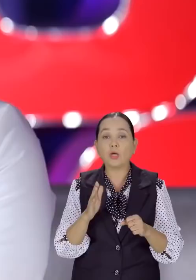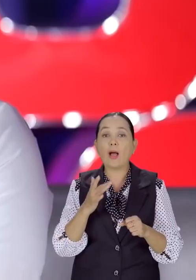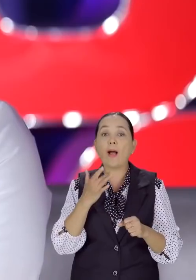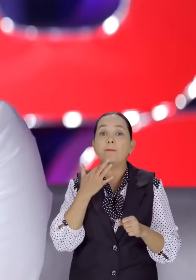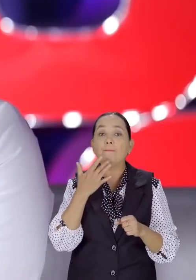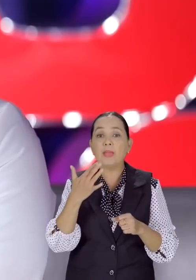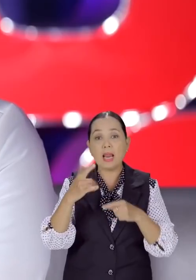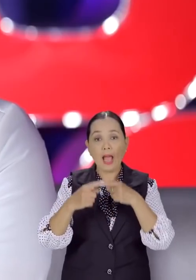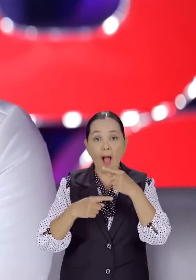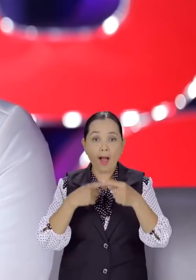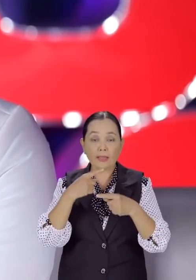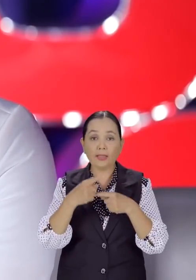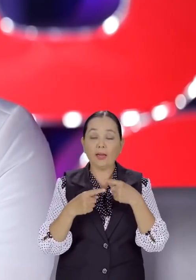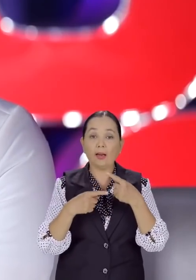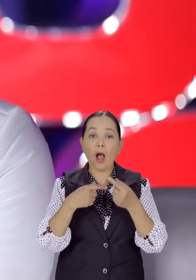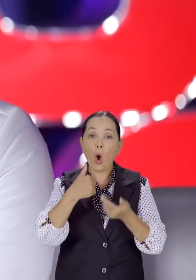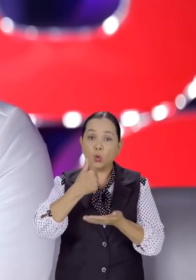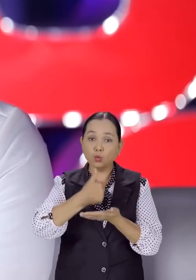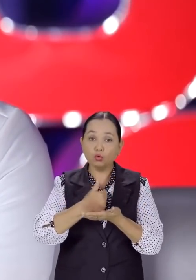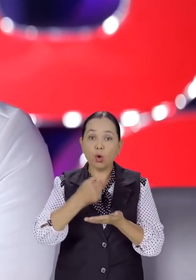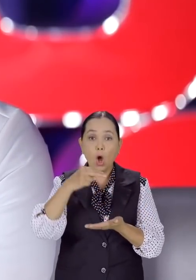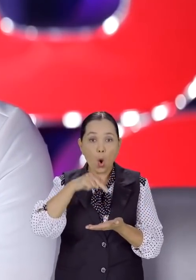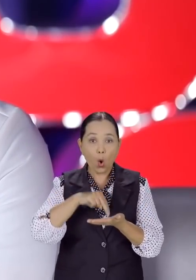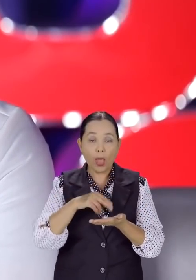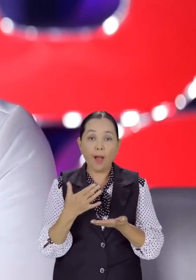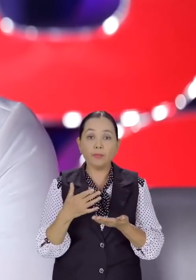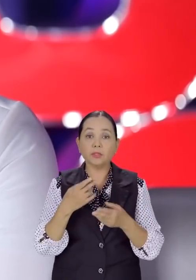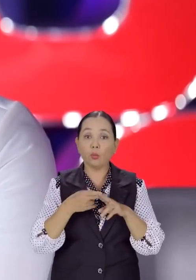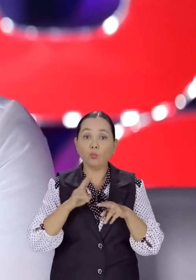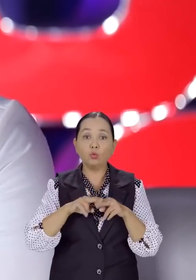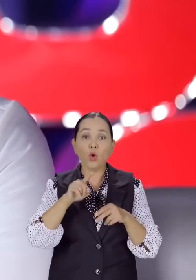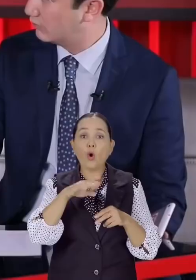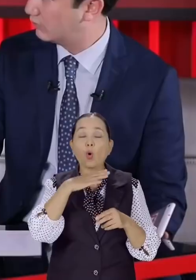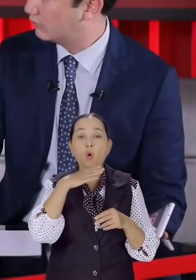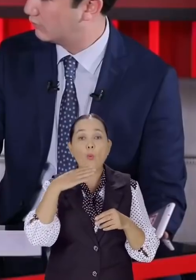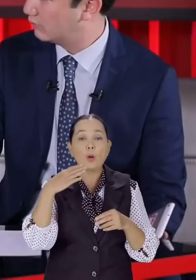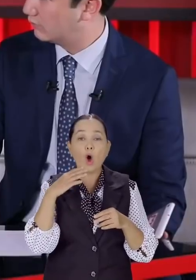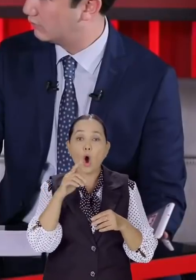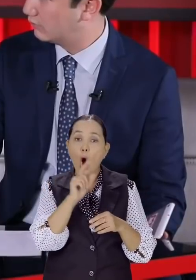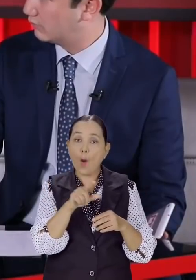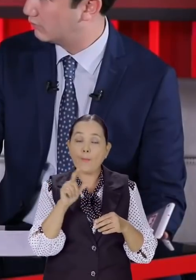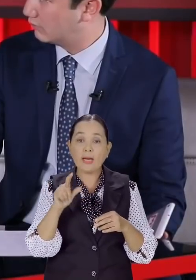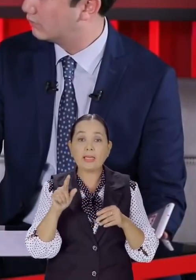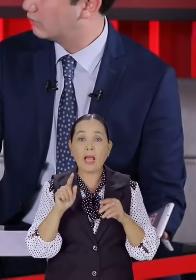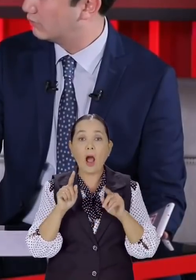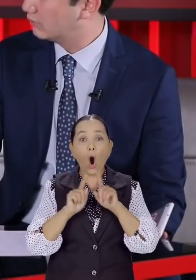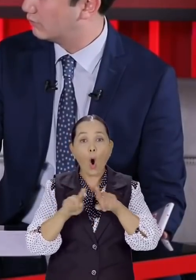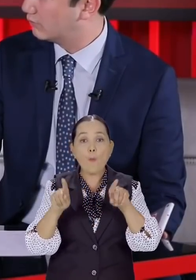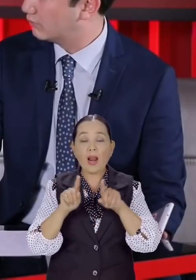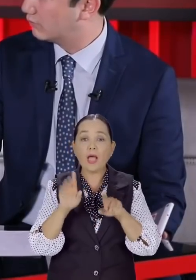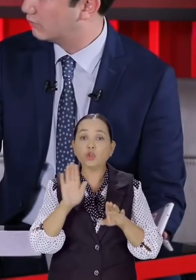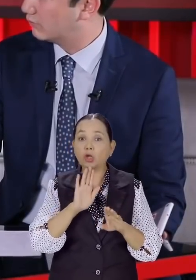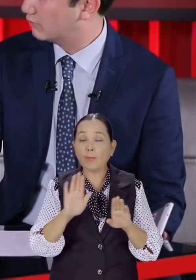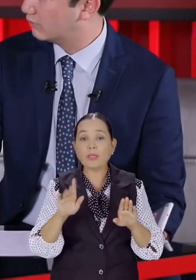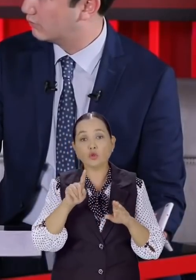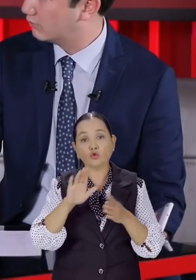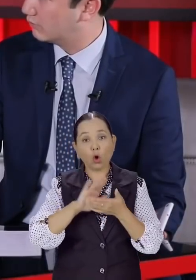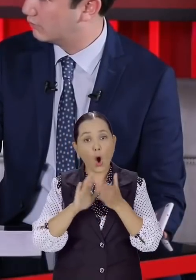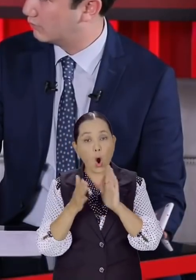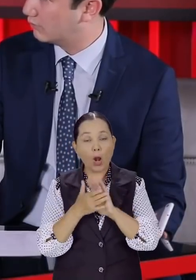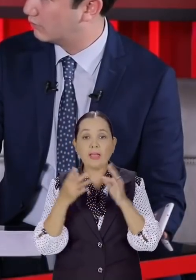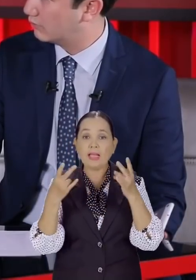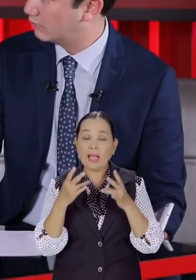milliy qadriyatlarimizni ustunroq qo'yamiz. Buni ko'proq ommaga ommalashtirmasdan o'sha